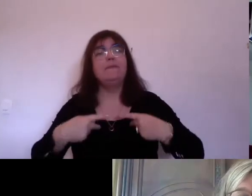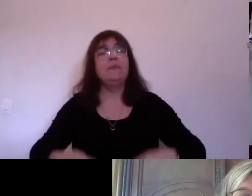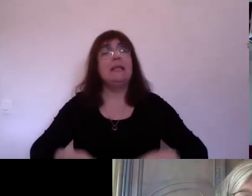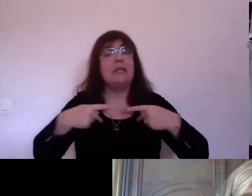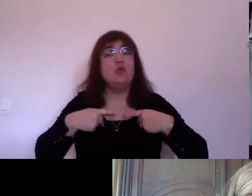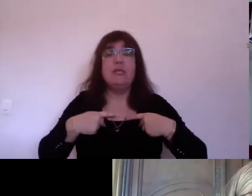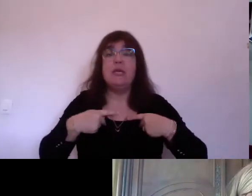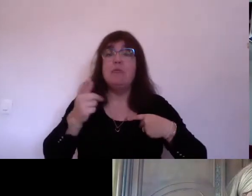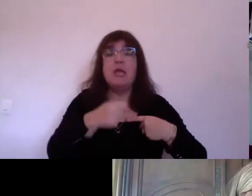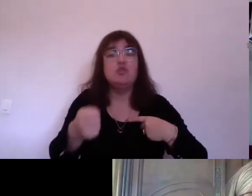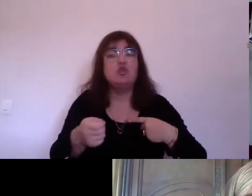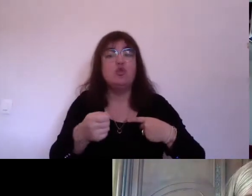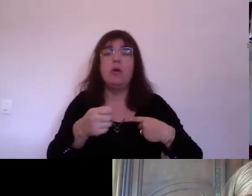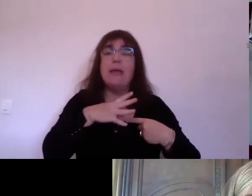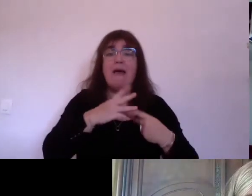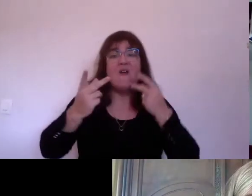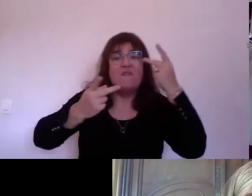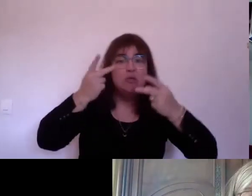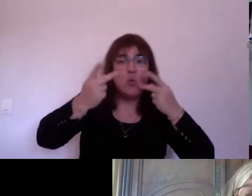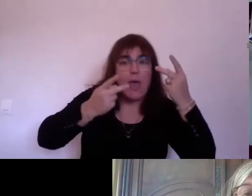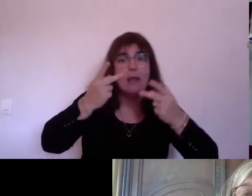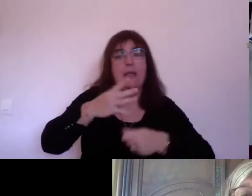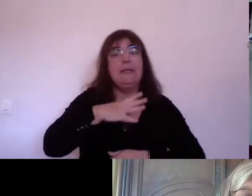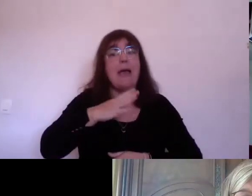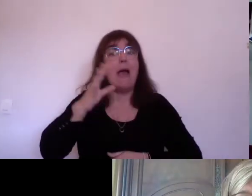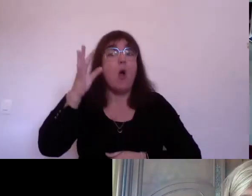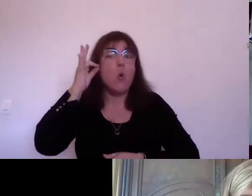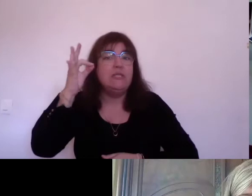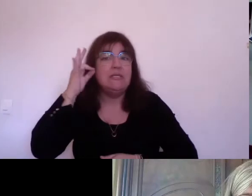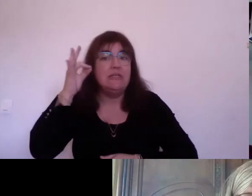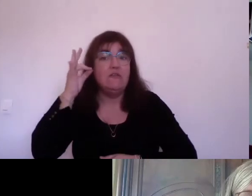favorisées par le visuel et l'auditif. Mais le côté